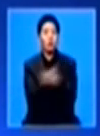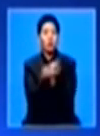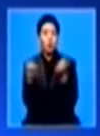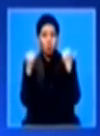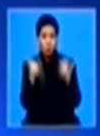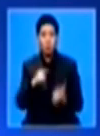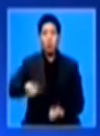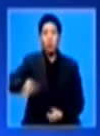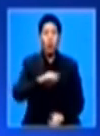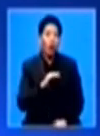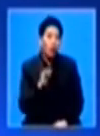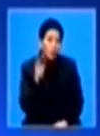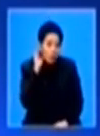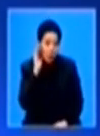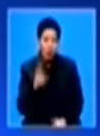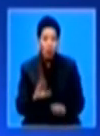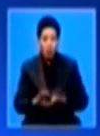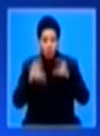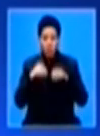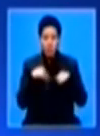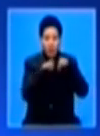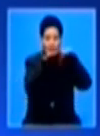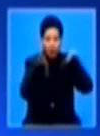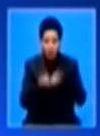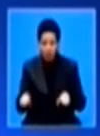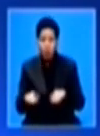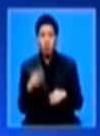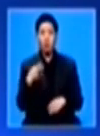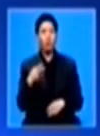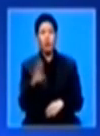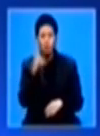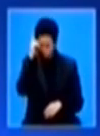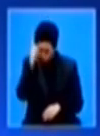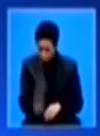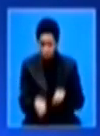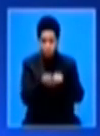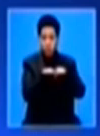หรือใช้อำนาจที่ไม่เป็นประชาธิปไตยแต่ก็จำเป็นต้องใช้เพ